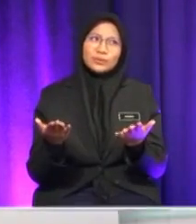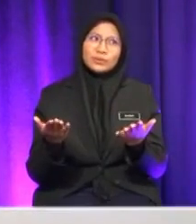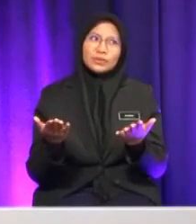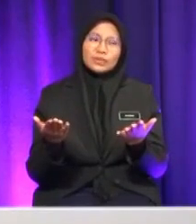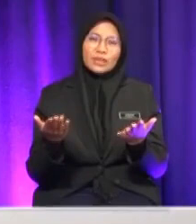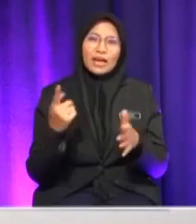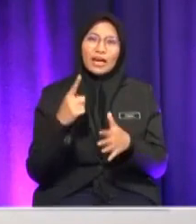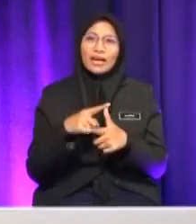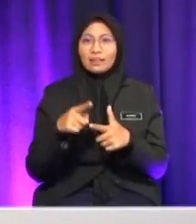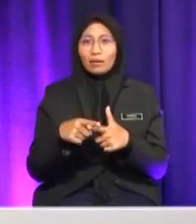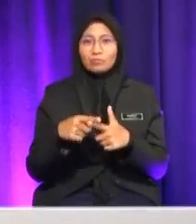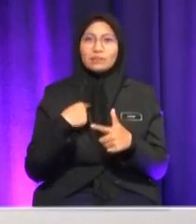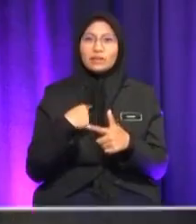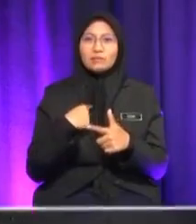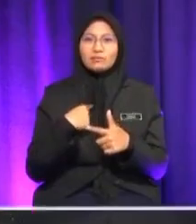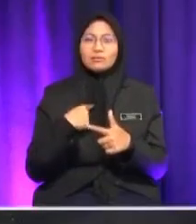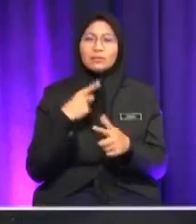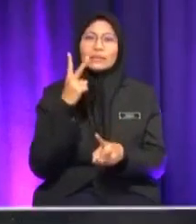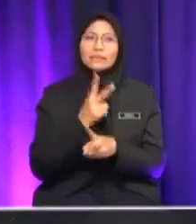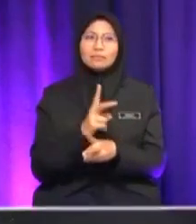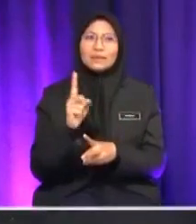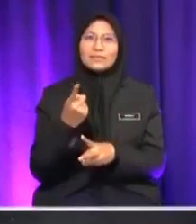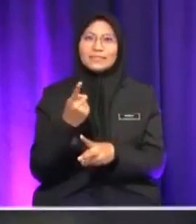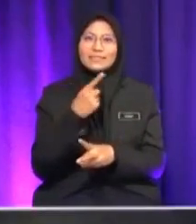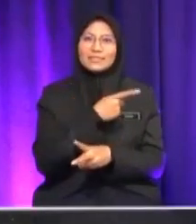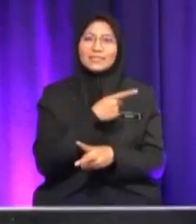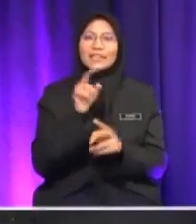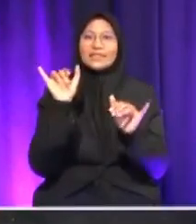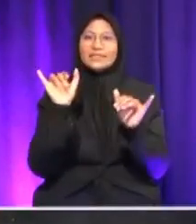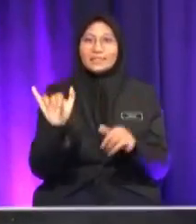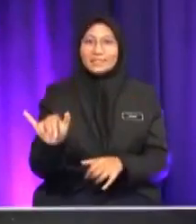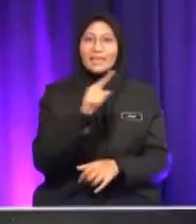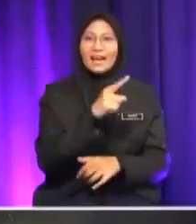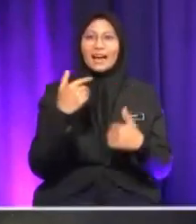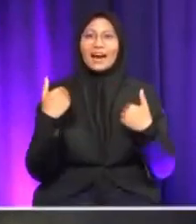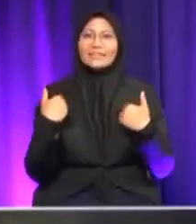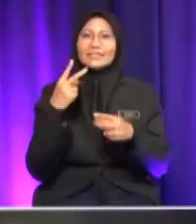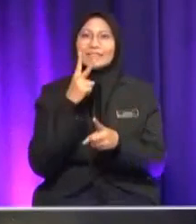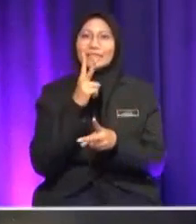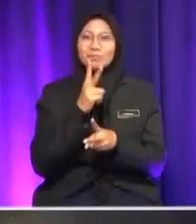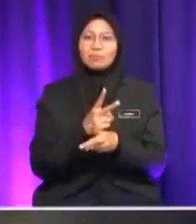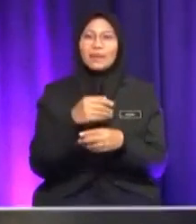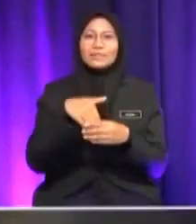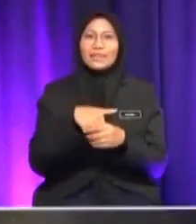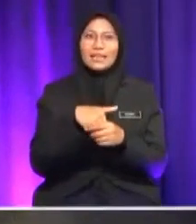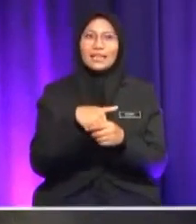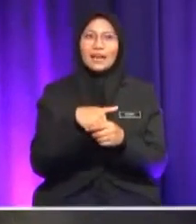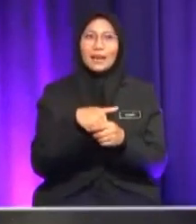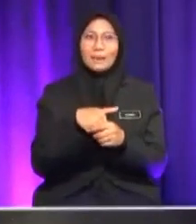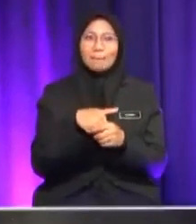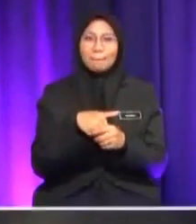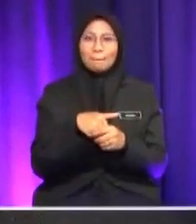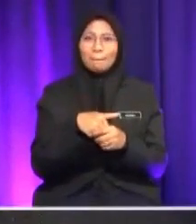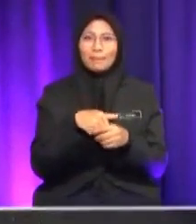savings. Oh, bagus. Okay. Di sini ada saving. Menabung. Betul. Bagus, Pritika. Bagus. Nampak tak, Yu?